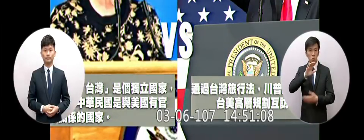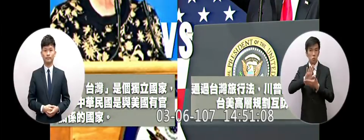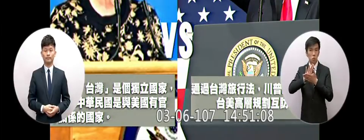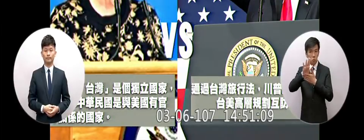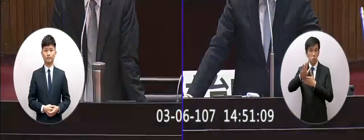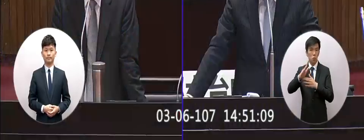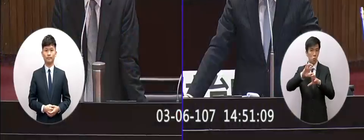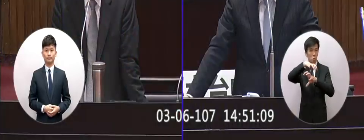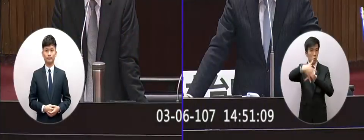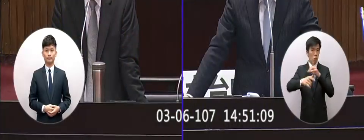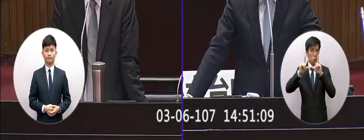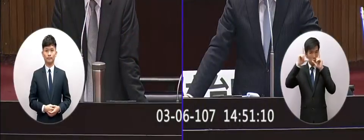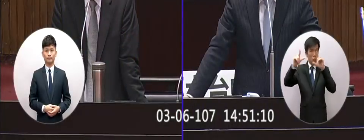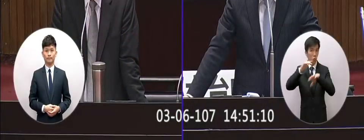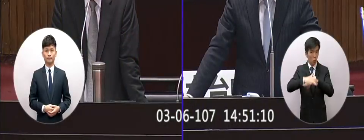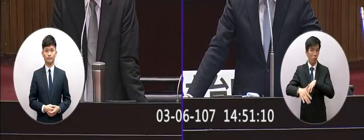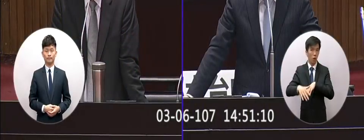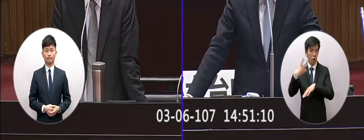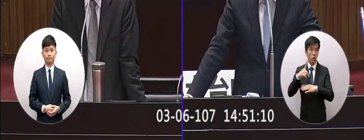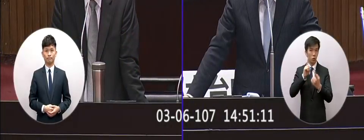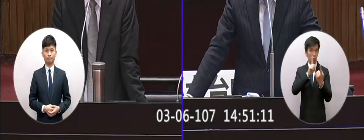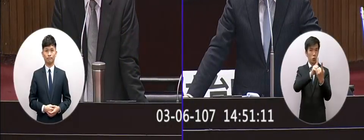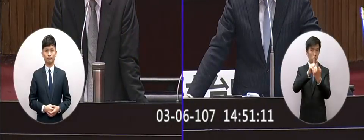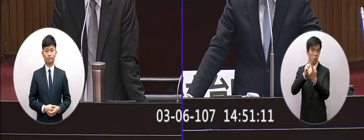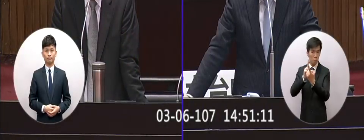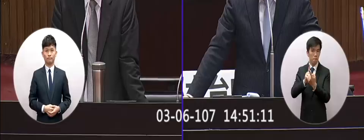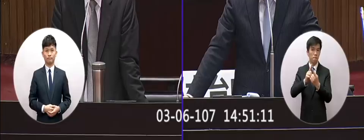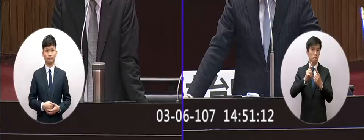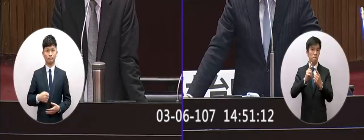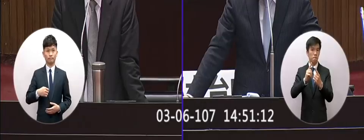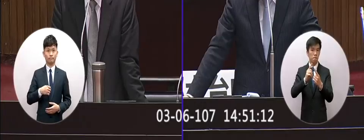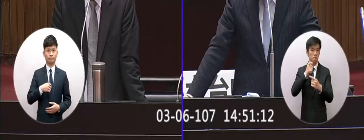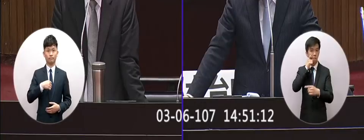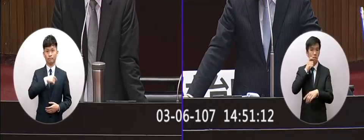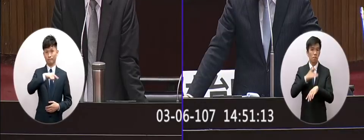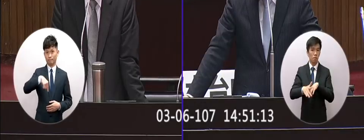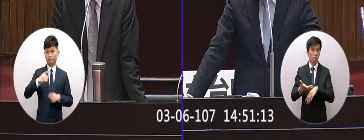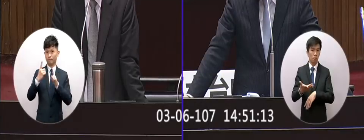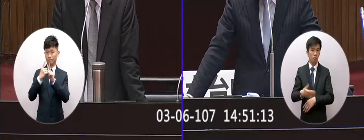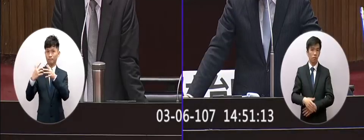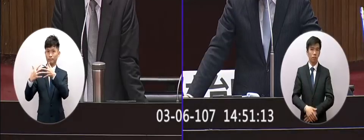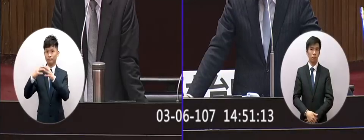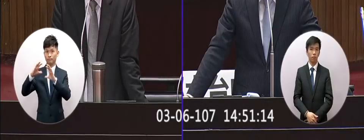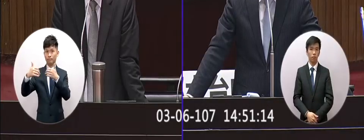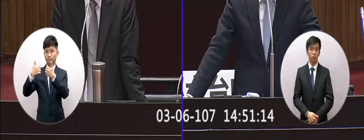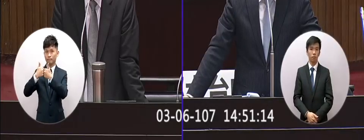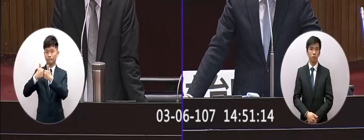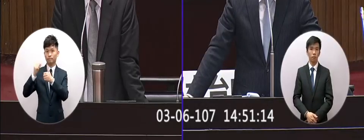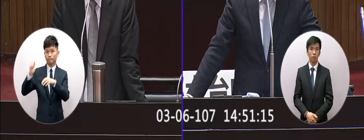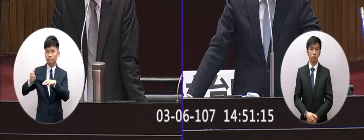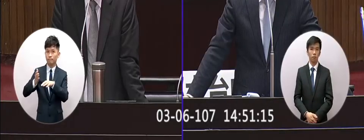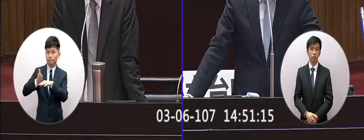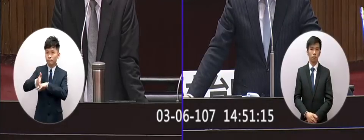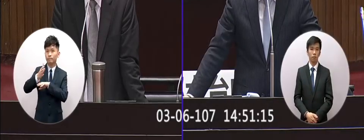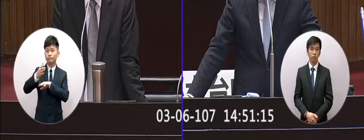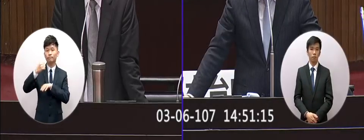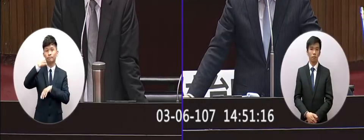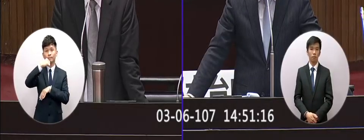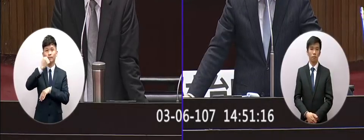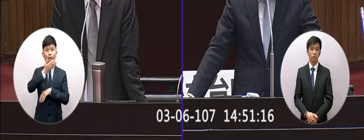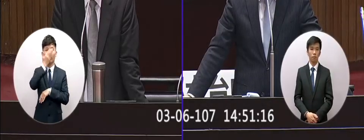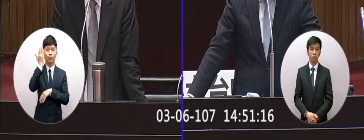还是会有更多的挑战？ 我们对美国国会通过台湾旅行